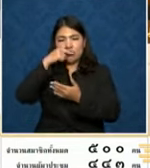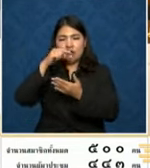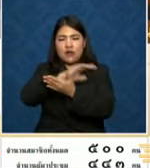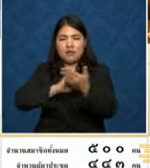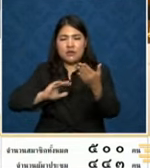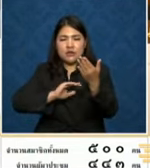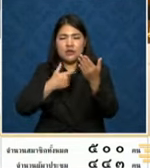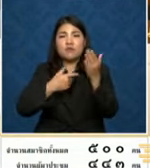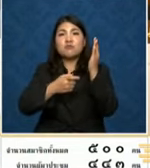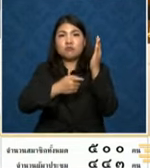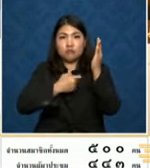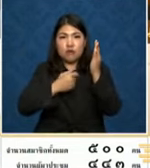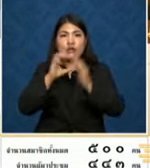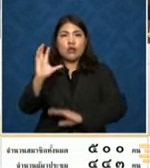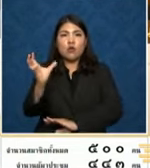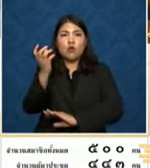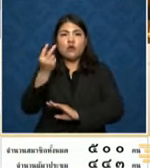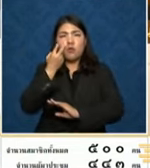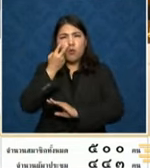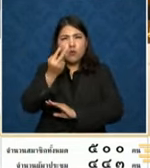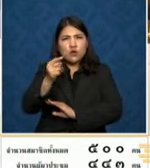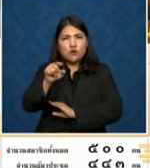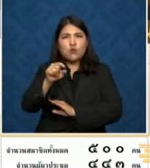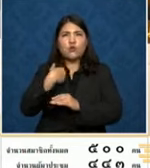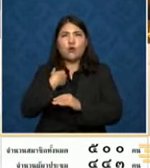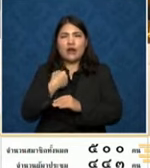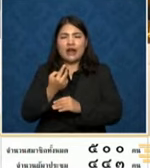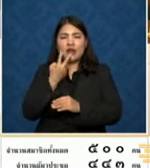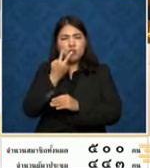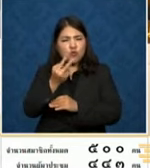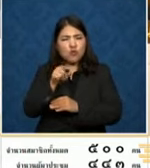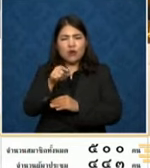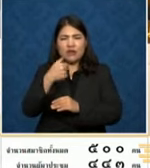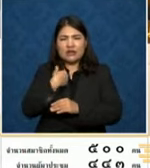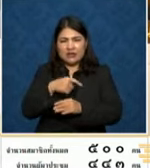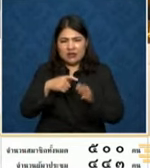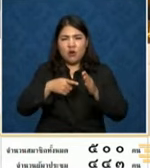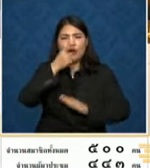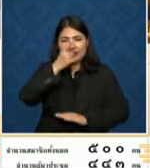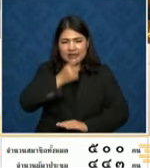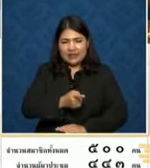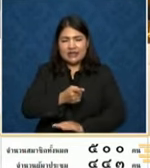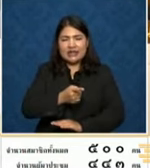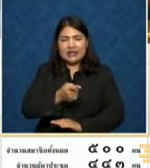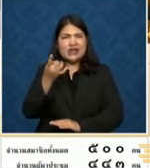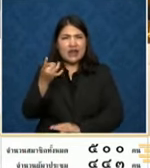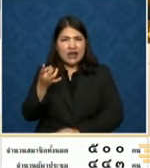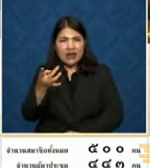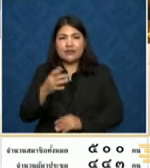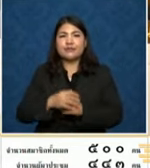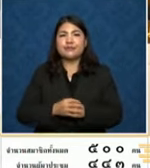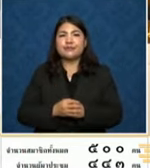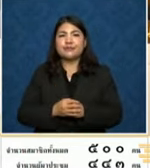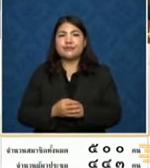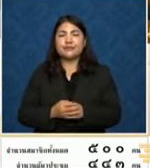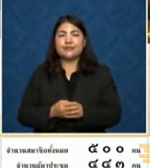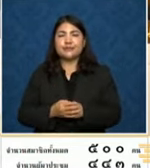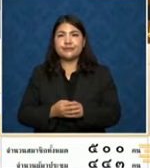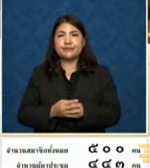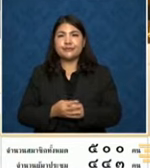ผมจะโชว์ให้ดูว่ามันเราครองด้วยเหตุและผลหรือข้อเท็จจริงคืออะไรสิ่ง